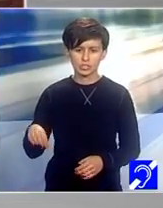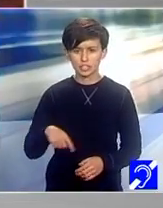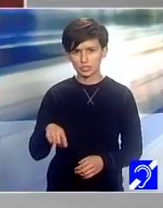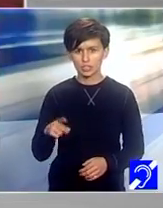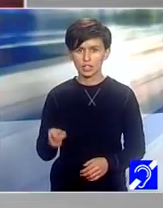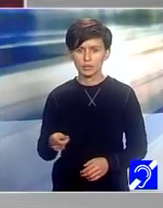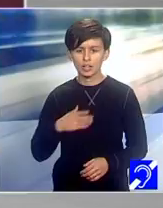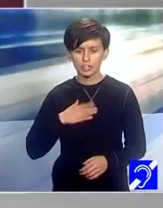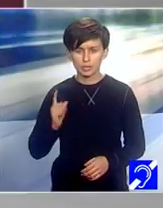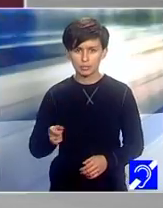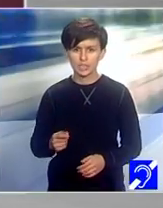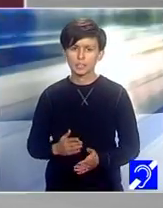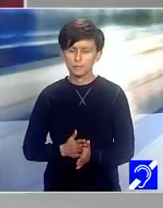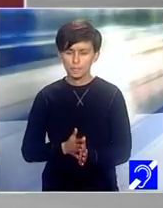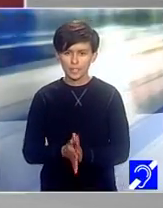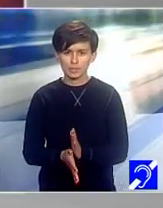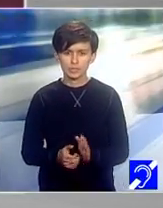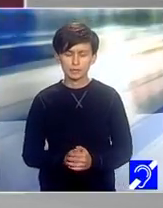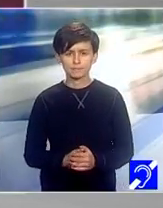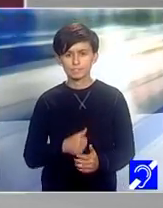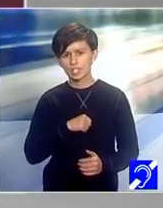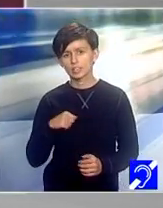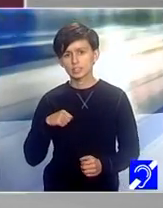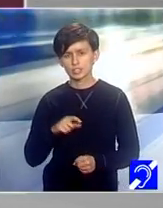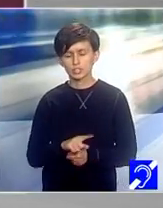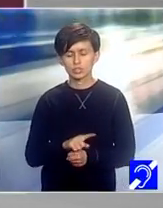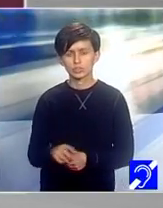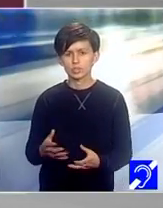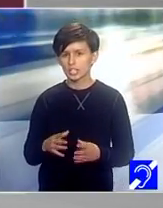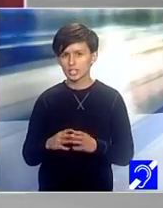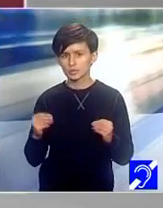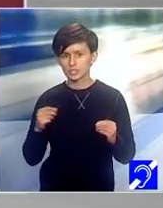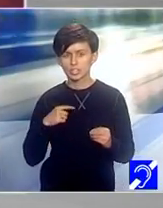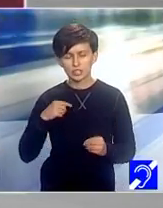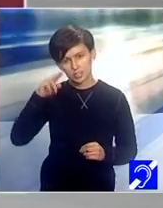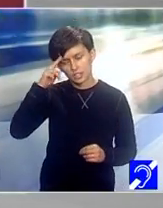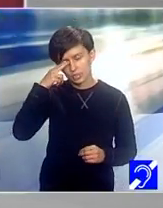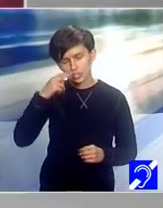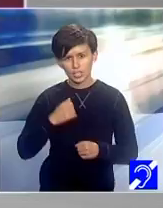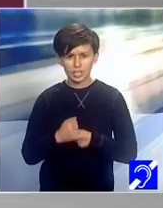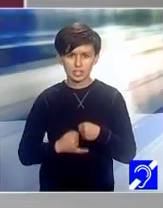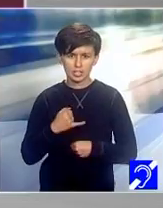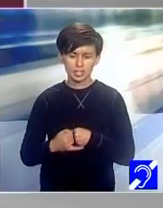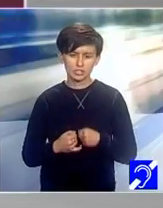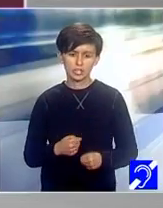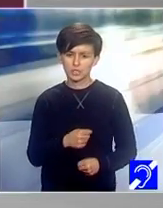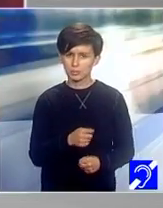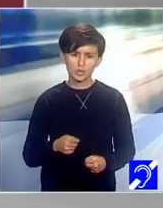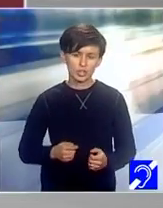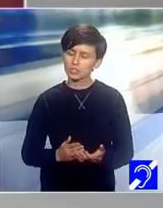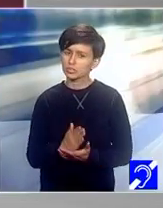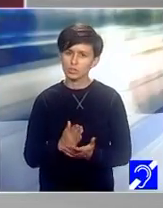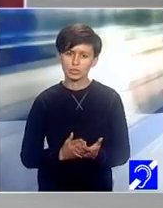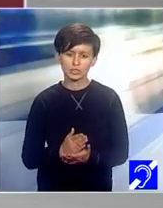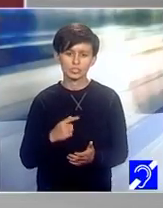implementa. De aceea, singurul lucru care ne lipsește în situația asta este recunoașterea internațională. În rest, proiectul merge înainte, este un